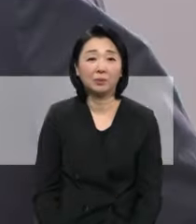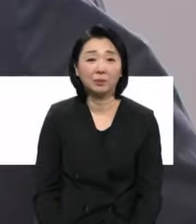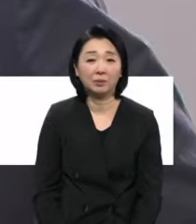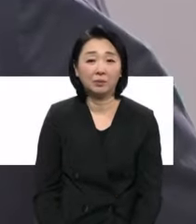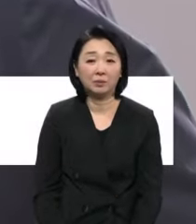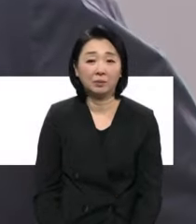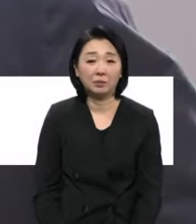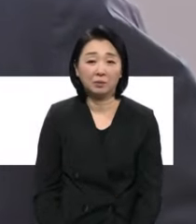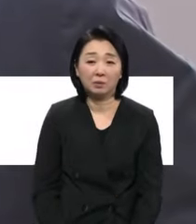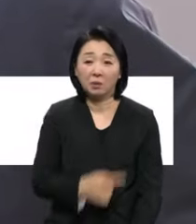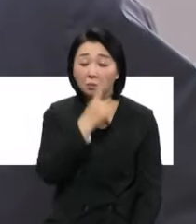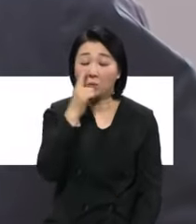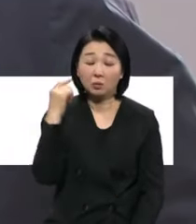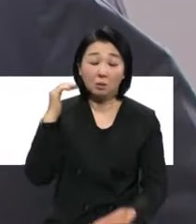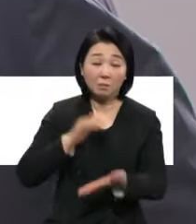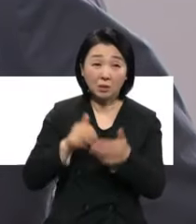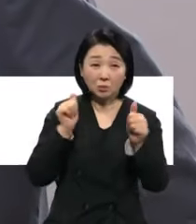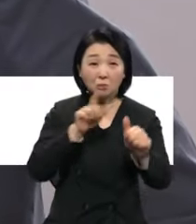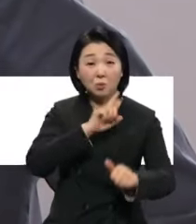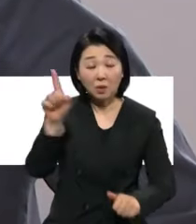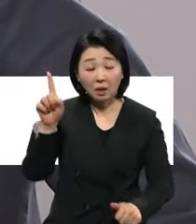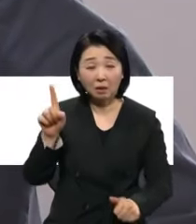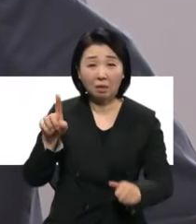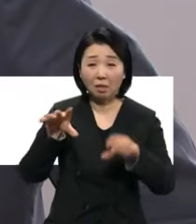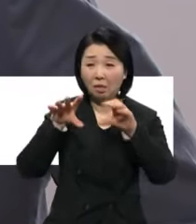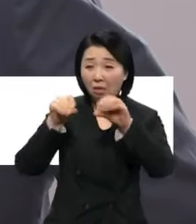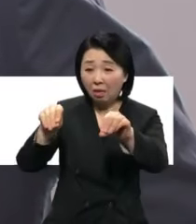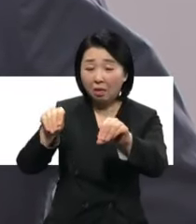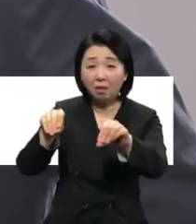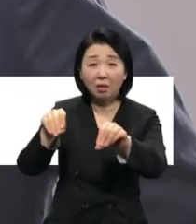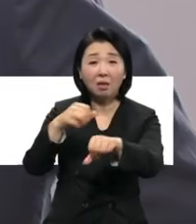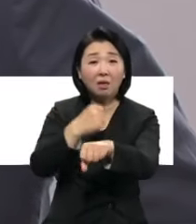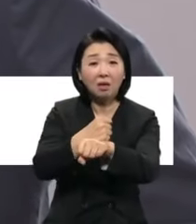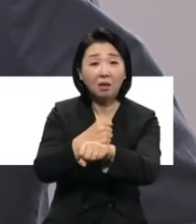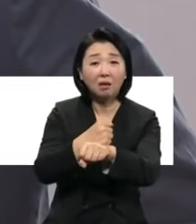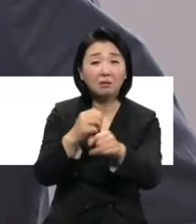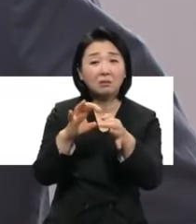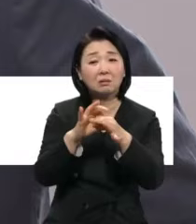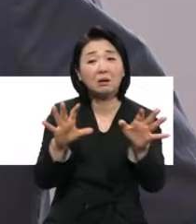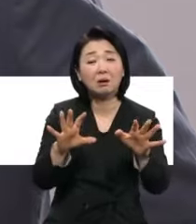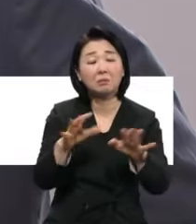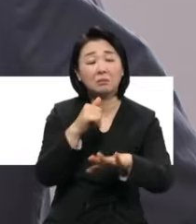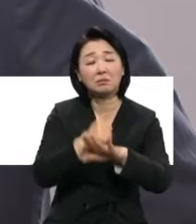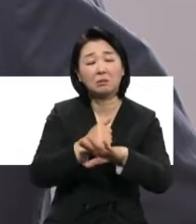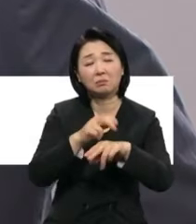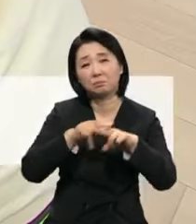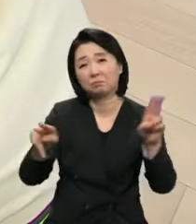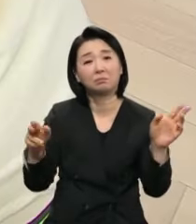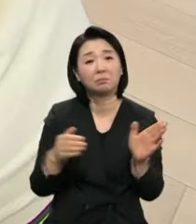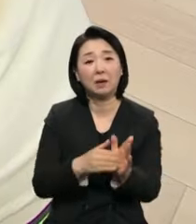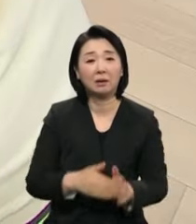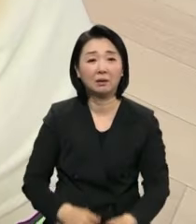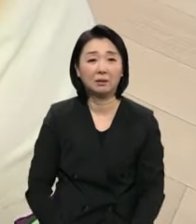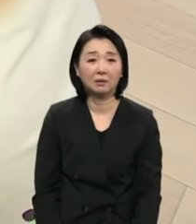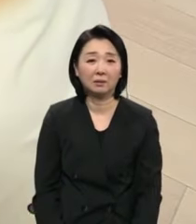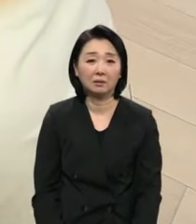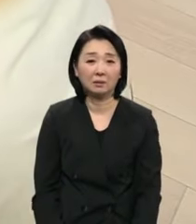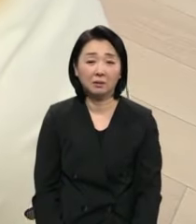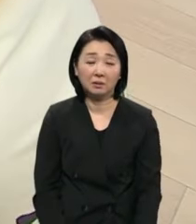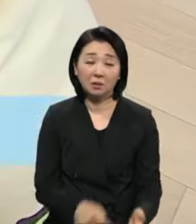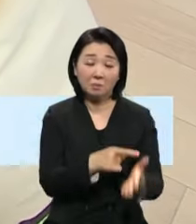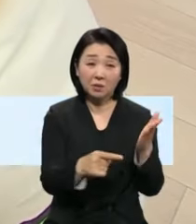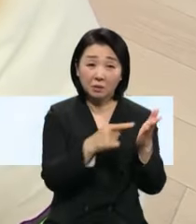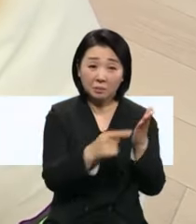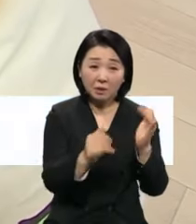반환 소송을 한들 가압류를 걸어놨든 그냥 그거에 대한 거는 다 무효가 되는 거고. 이런